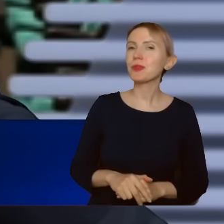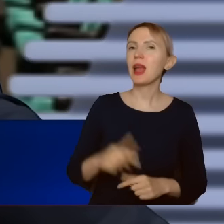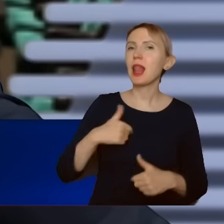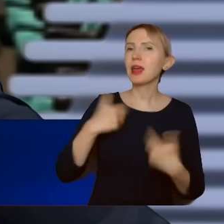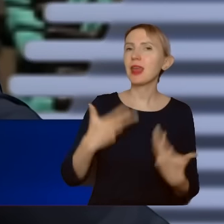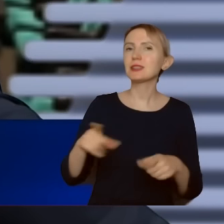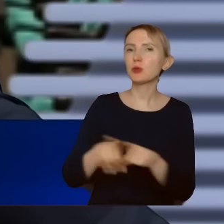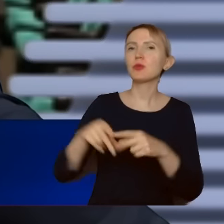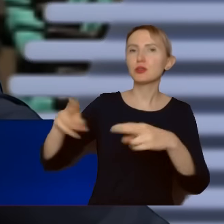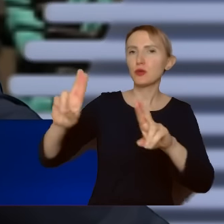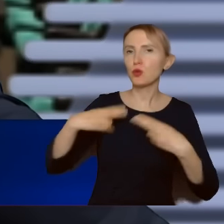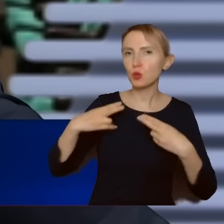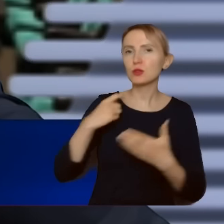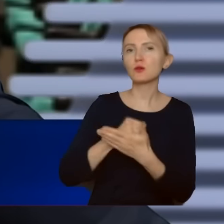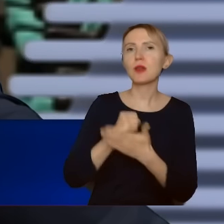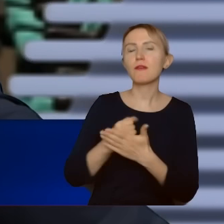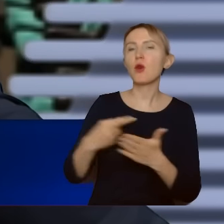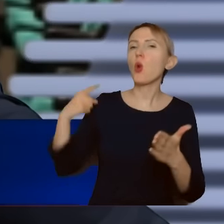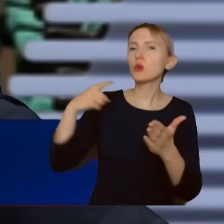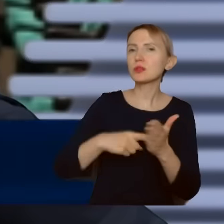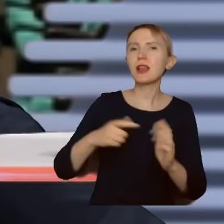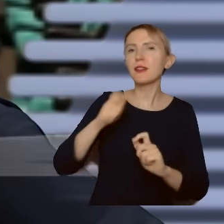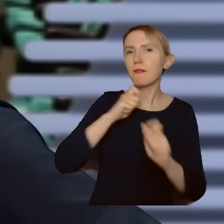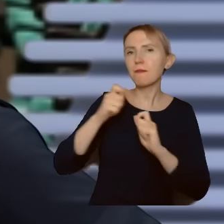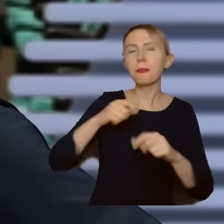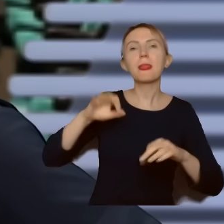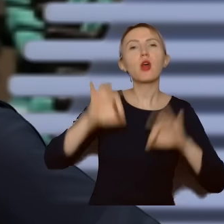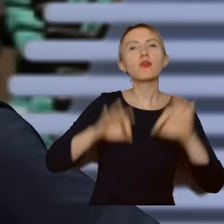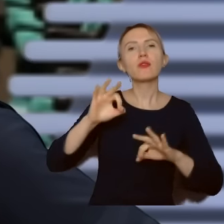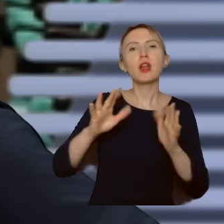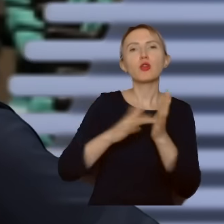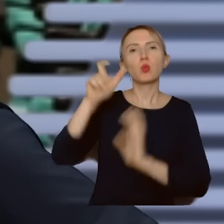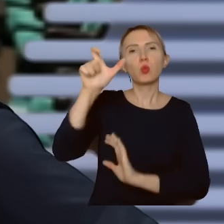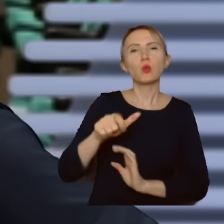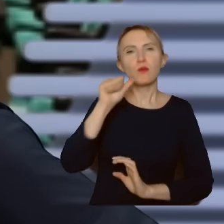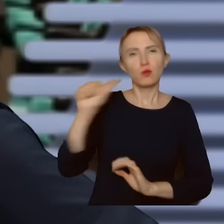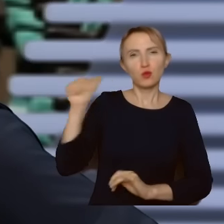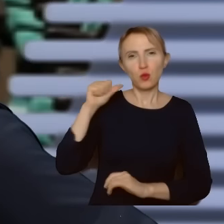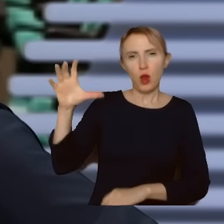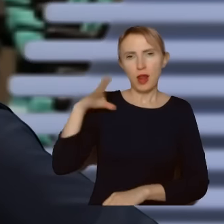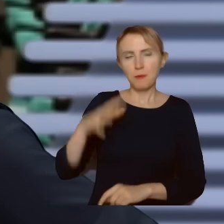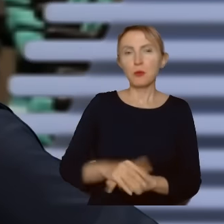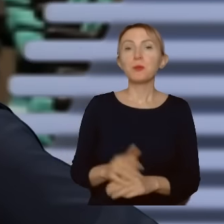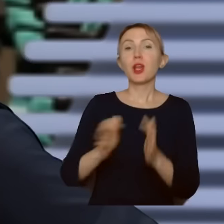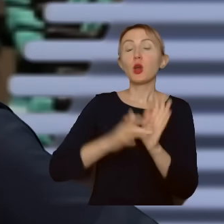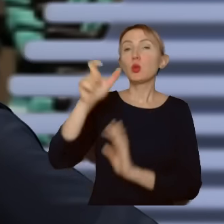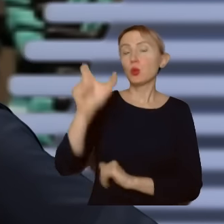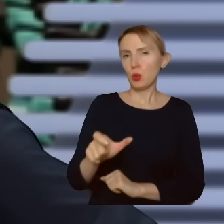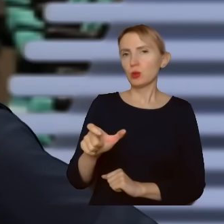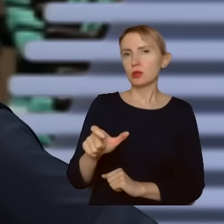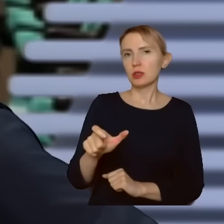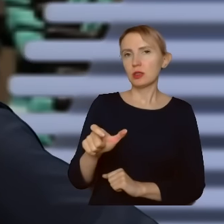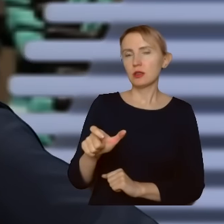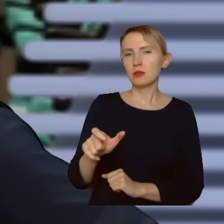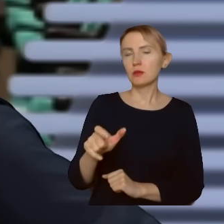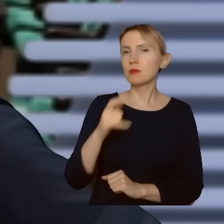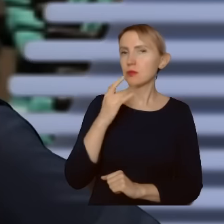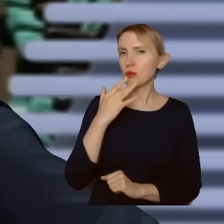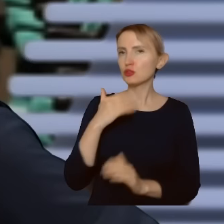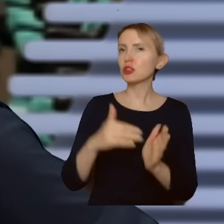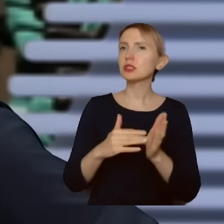do tego ostatniego wywiadu, konferencji z udziałem Donalda Tuska, bodajże wczoraj. Donald Tusk sugeruje, że należy